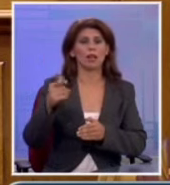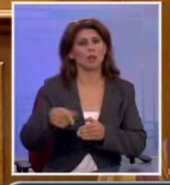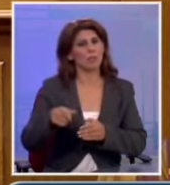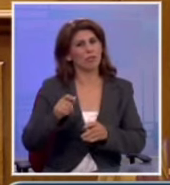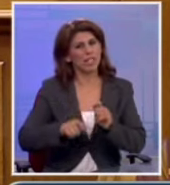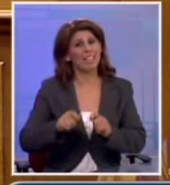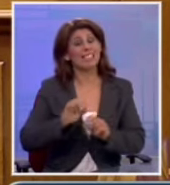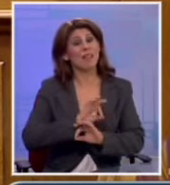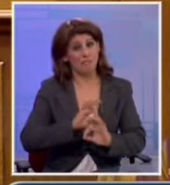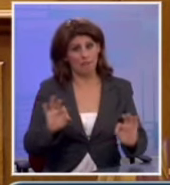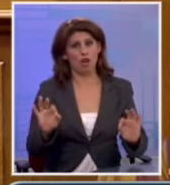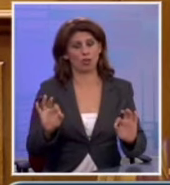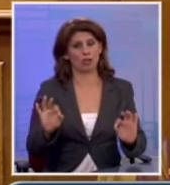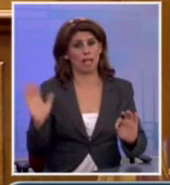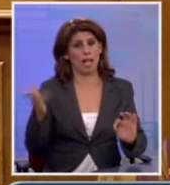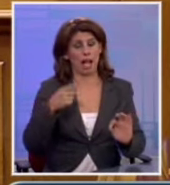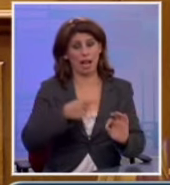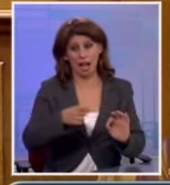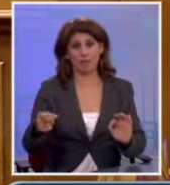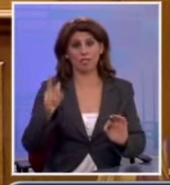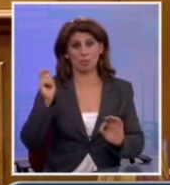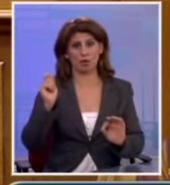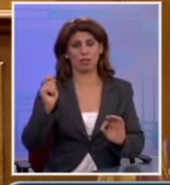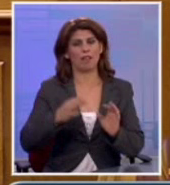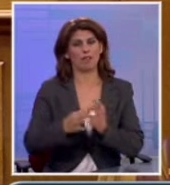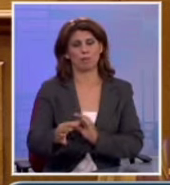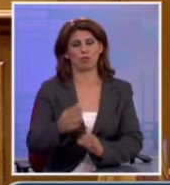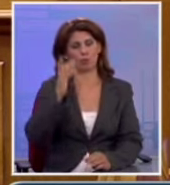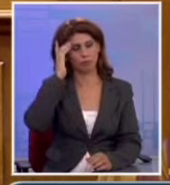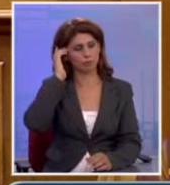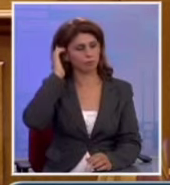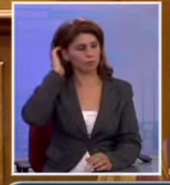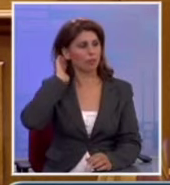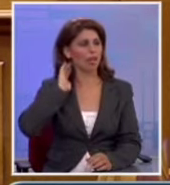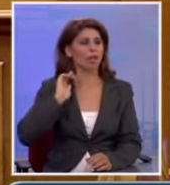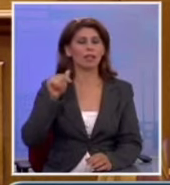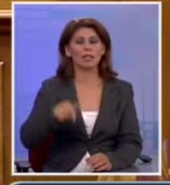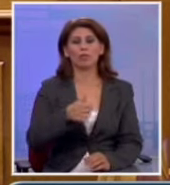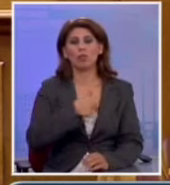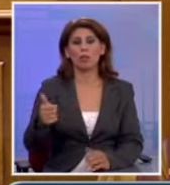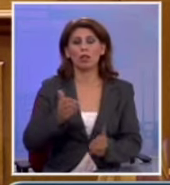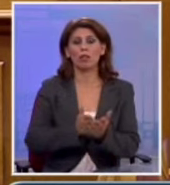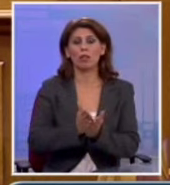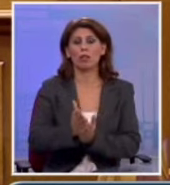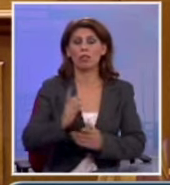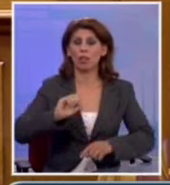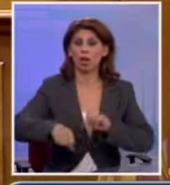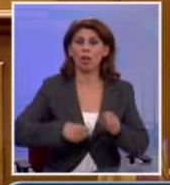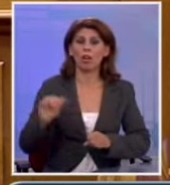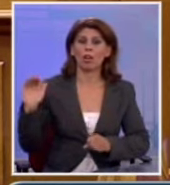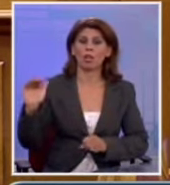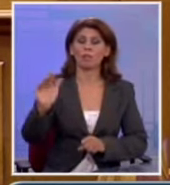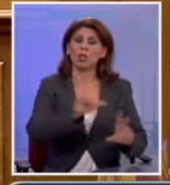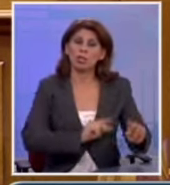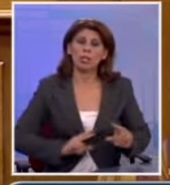ως βεβαιότητα εάν αυτές οι πολιτικές εφαρμοστούν. Και σε αυτόν τον μοναδικά δίκαιο αγώνα καλούμε το σύνολο